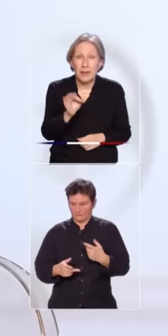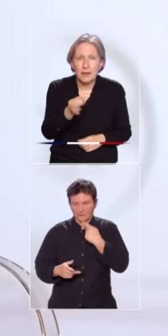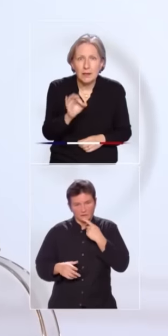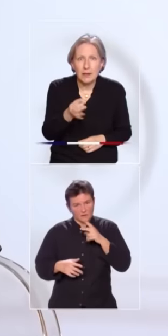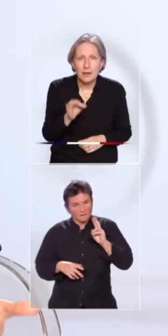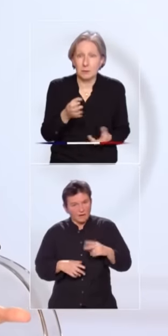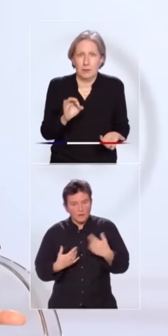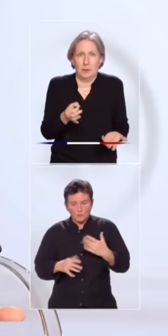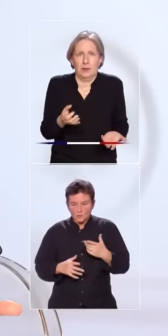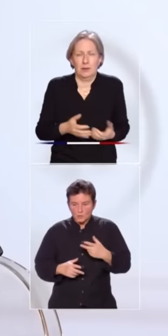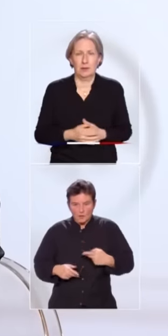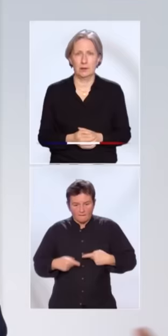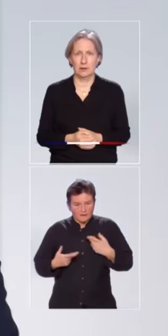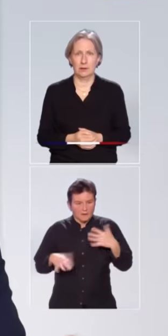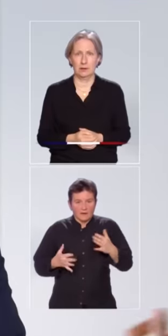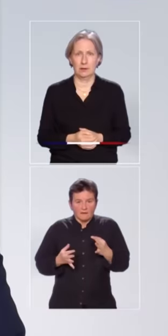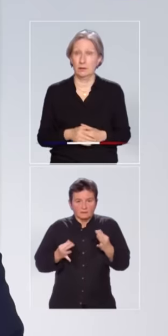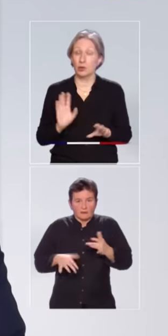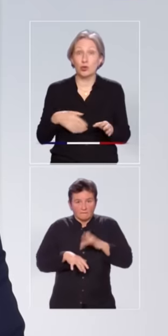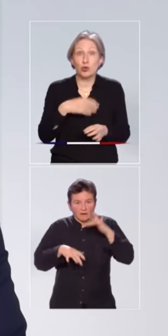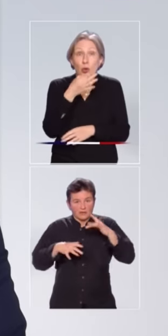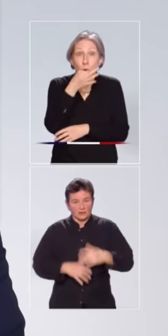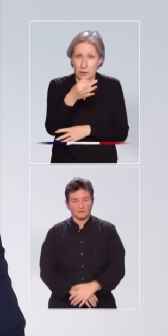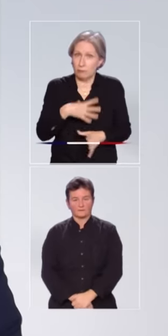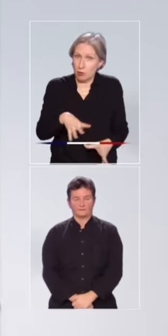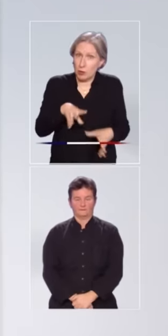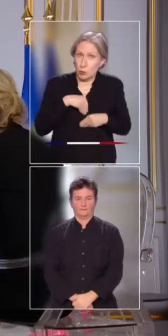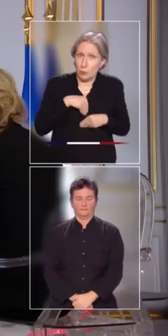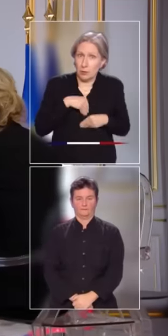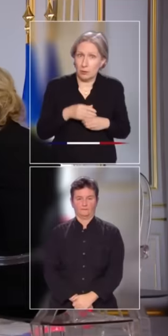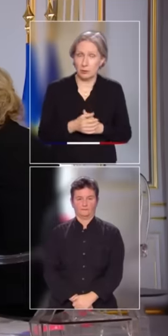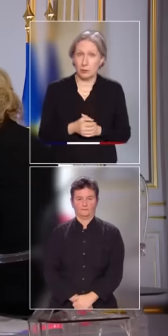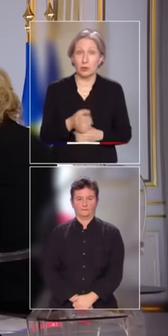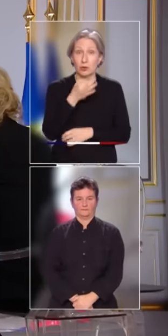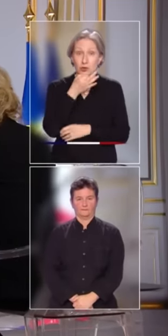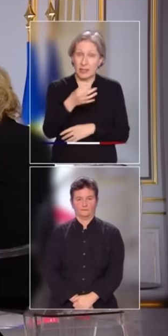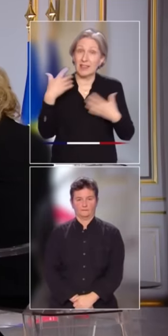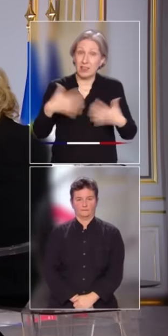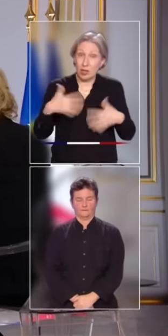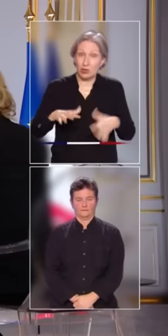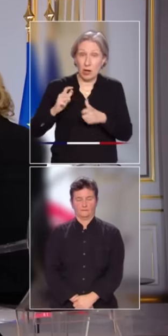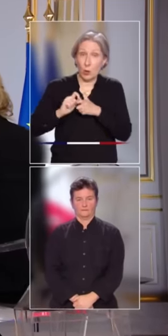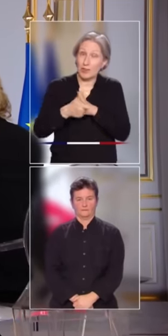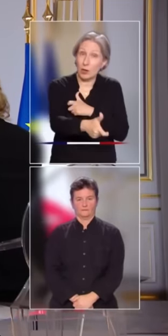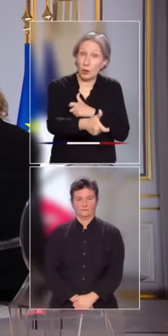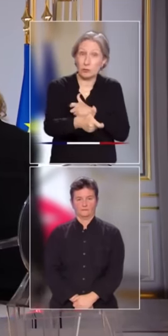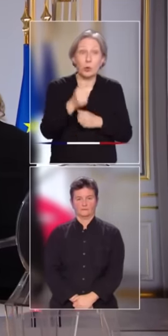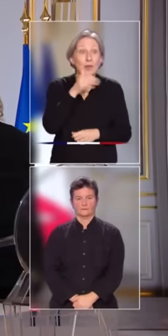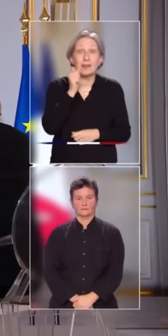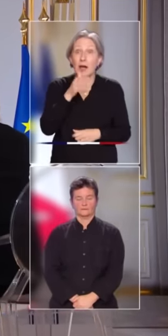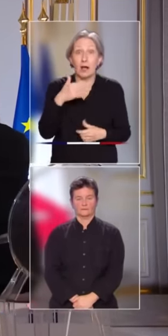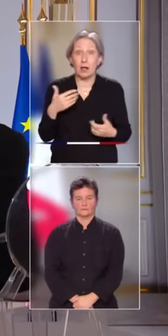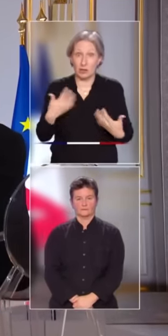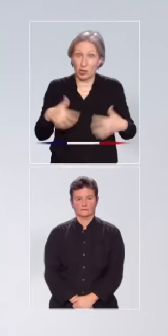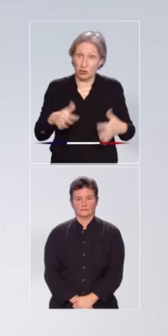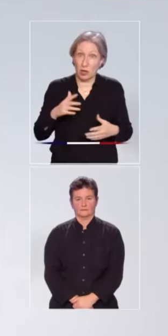que c'est notre existence qui est en cause. Je le dis et je l'assume. Nous avons déjà subi les conséquences de cette guerre dans notre quotidien. On a déjà